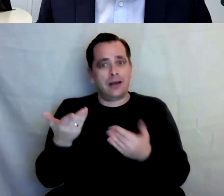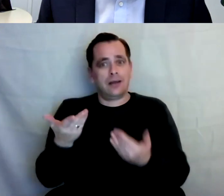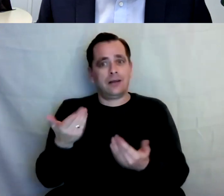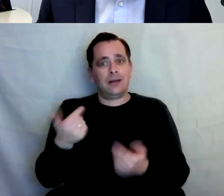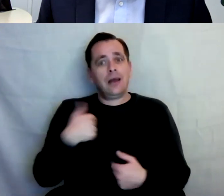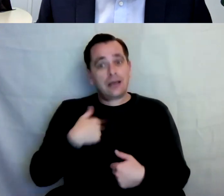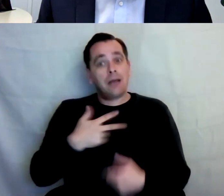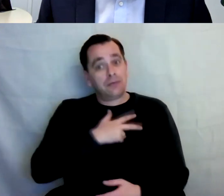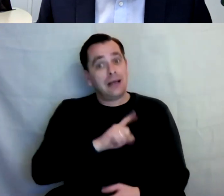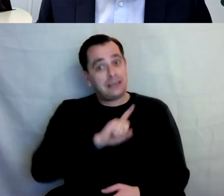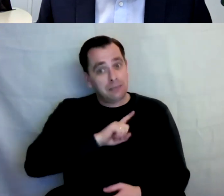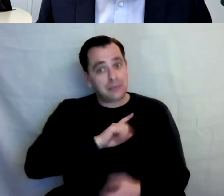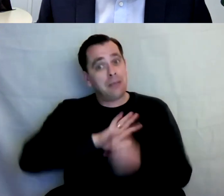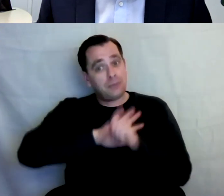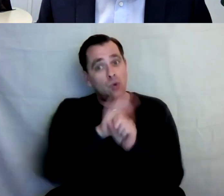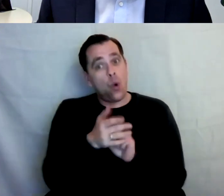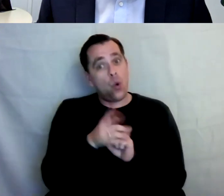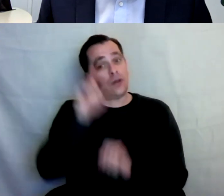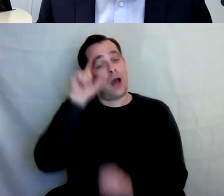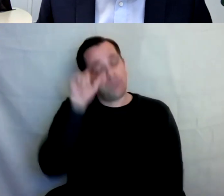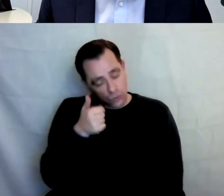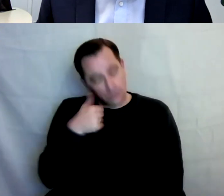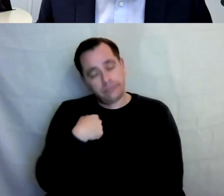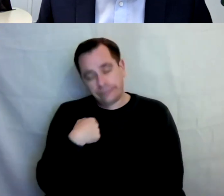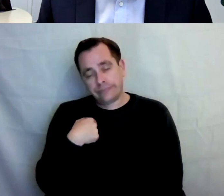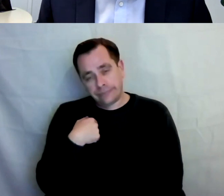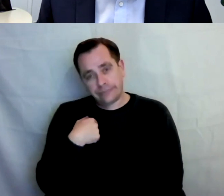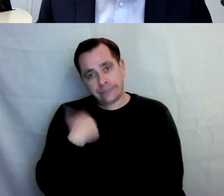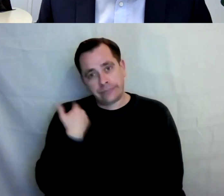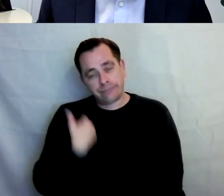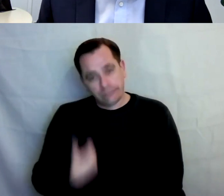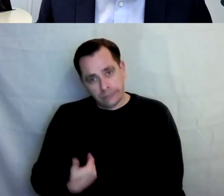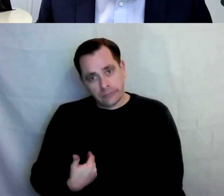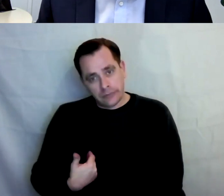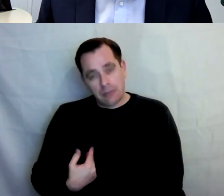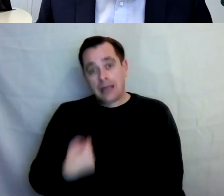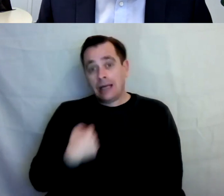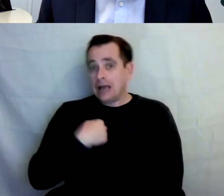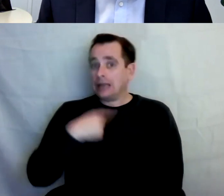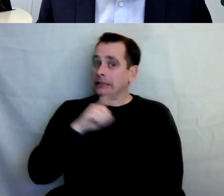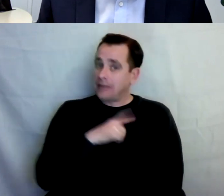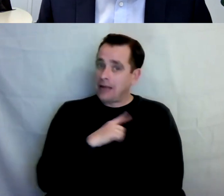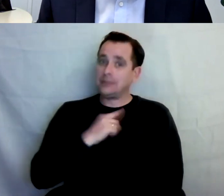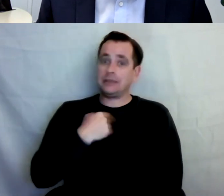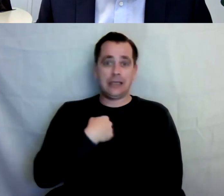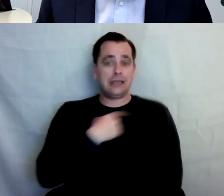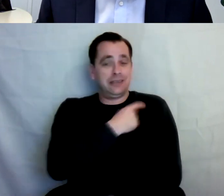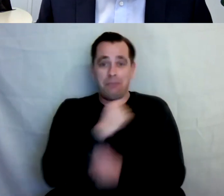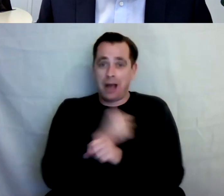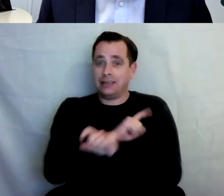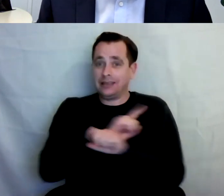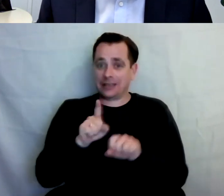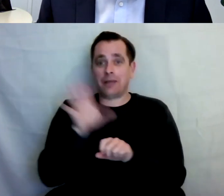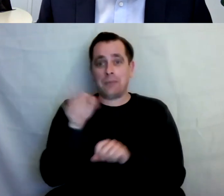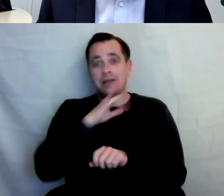Covid-Müdigkeit. Ich weiß aber nicht, ob ich selber würde definitiv nicht mit vielen Leuten in einen Raum gehen. Viel ist natürlich